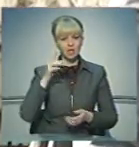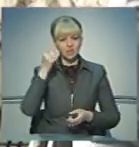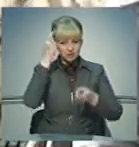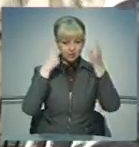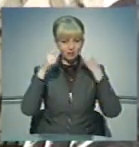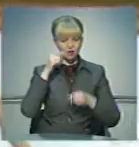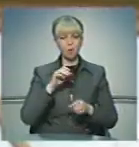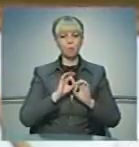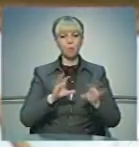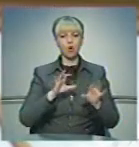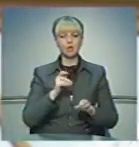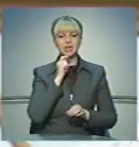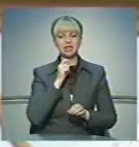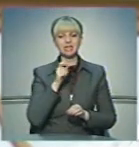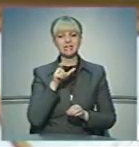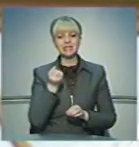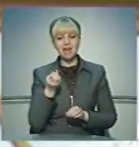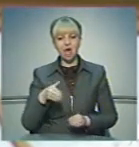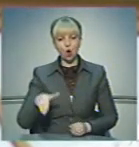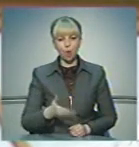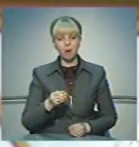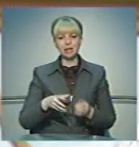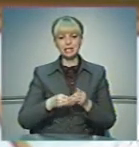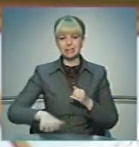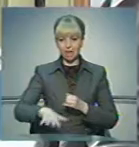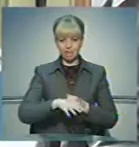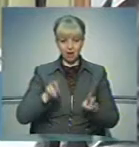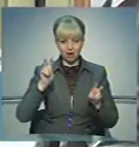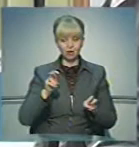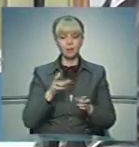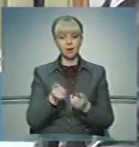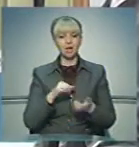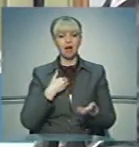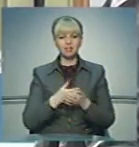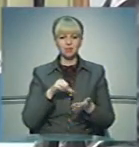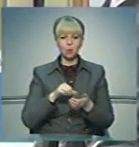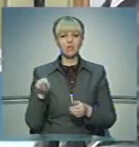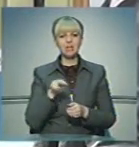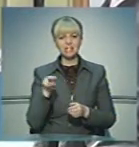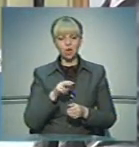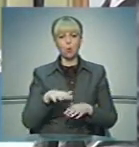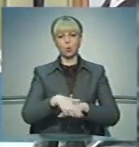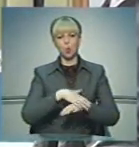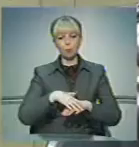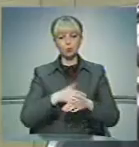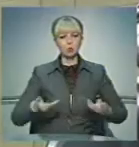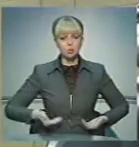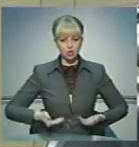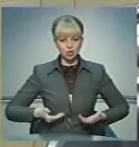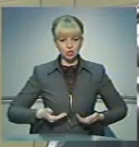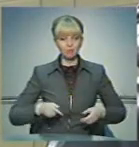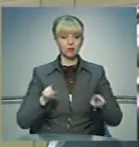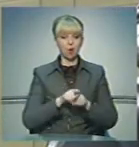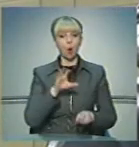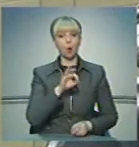твори – повісті «В неділю рано зілля копала» та «Земля». Окрім цього, брала активну участь у літературному і громадському житті. Також